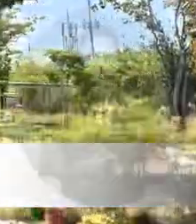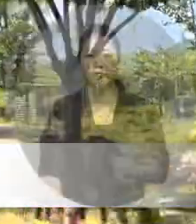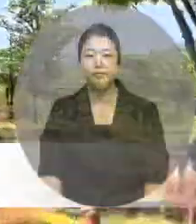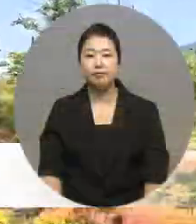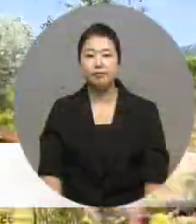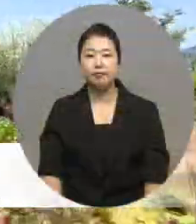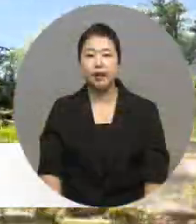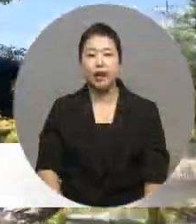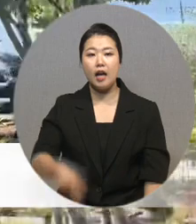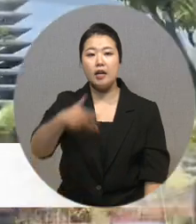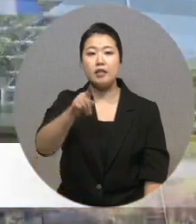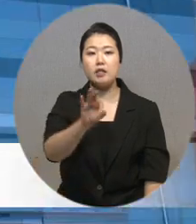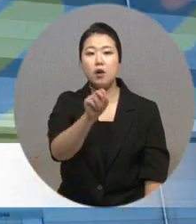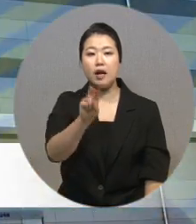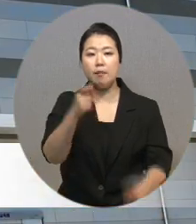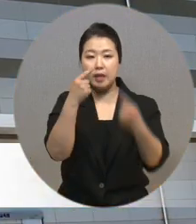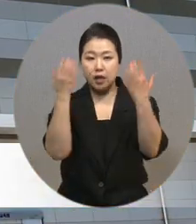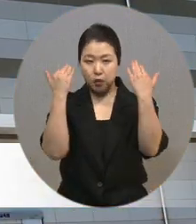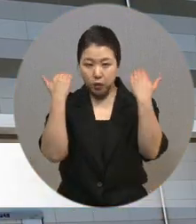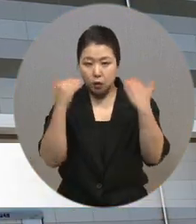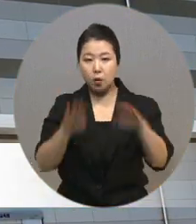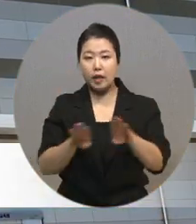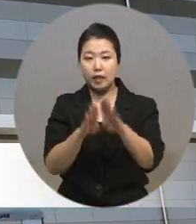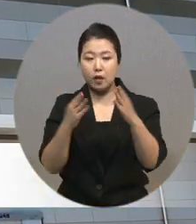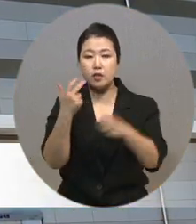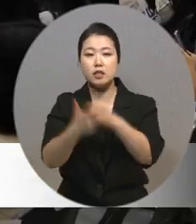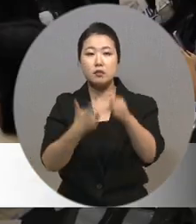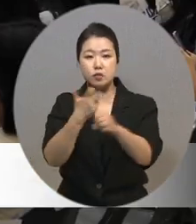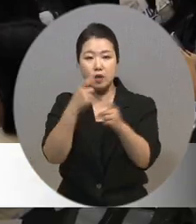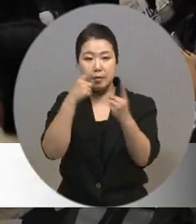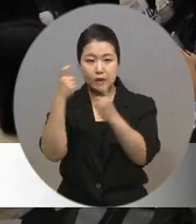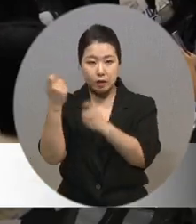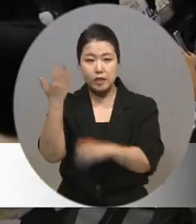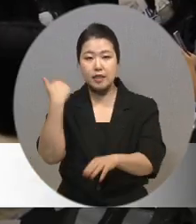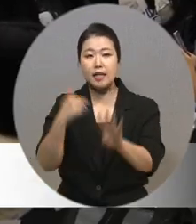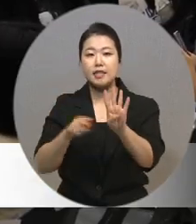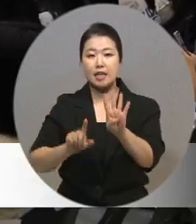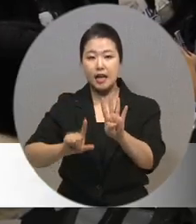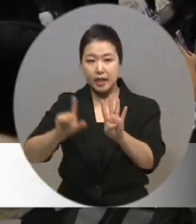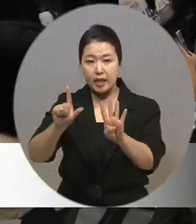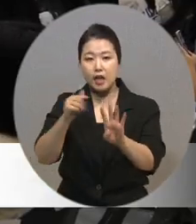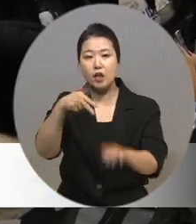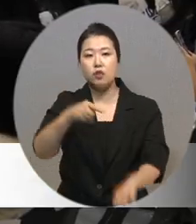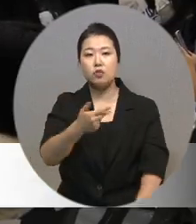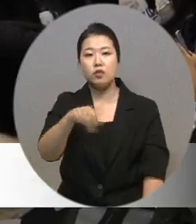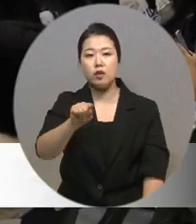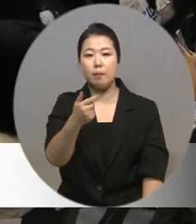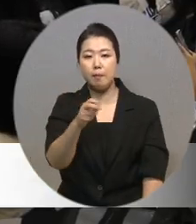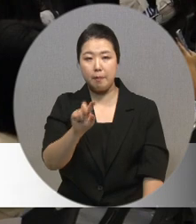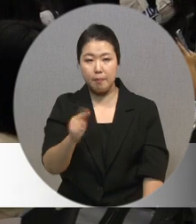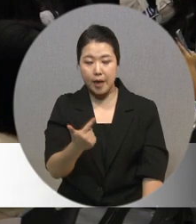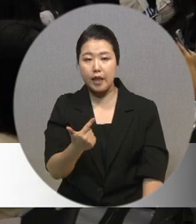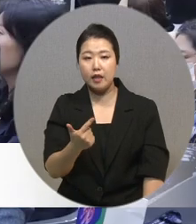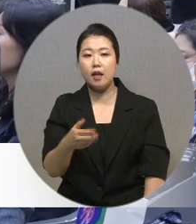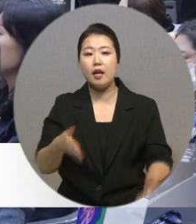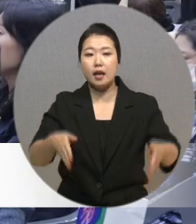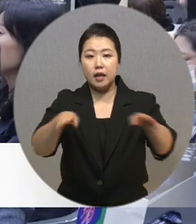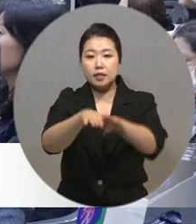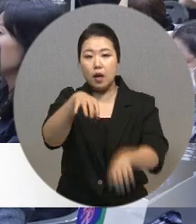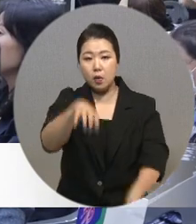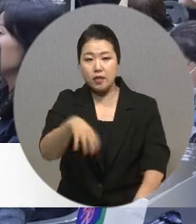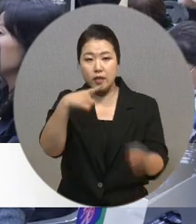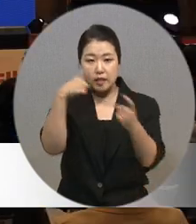순천 청암 대학교는 올해 개교 70주년을 맞이해 지난 4일 순천만 생태문화 교육원 다목적 홀에서